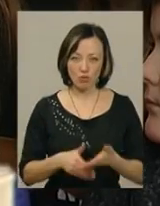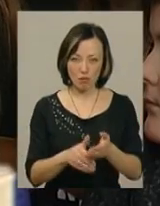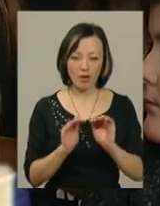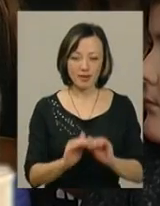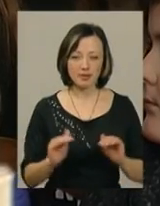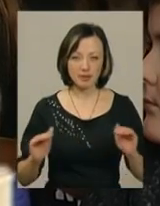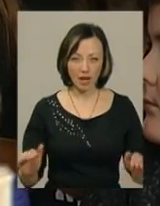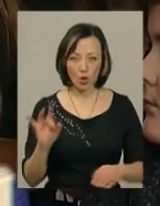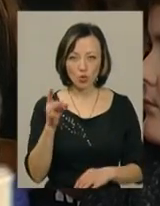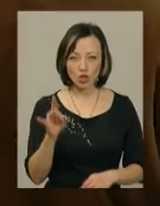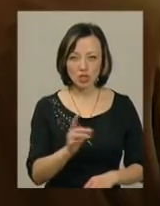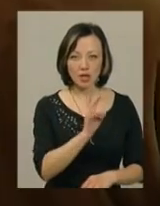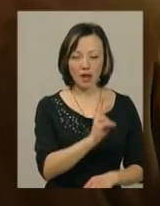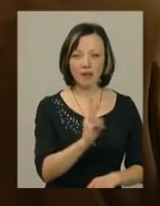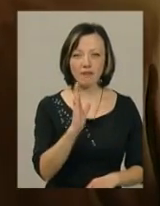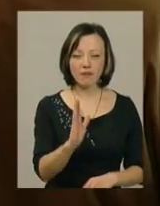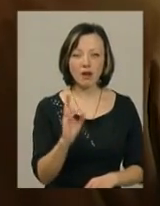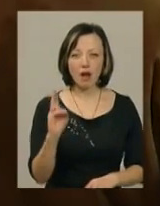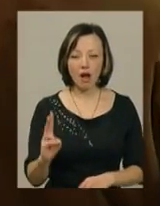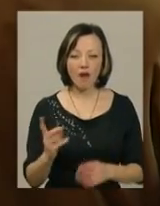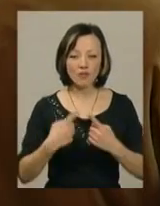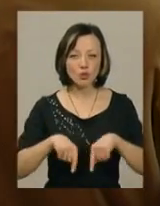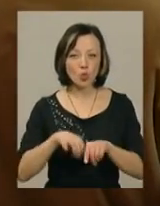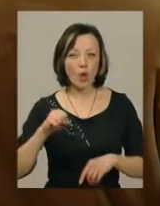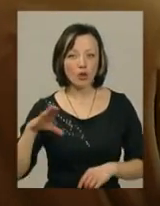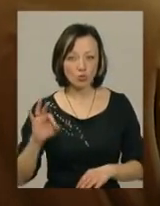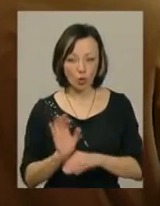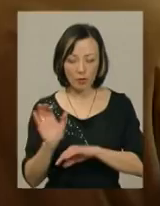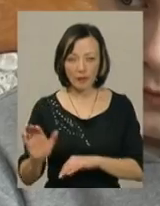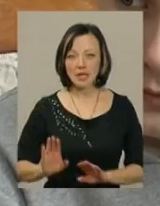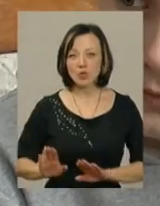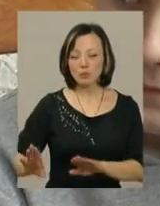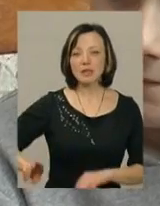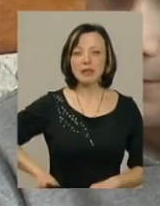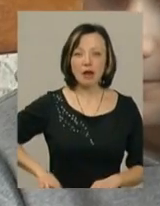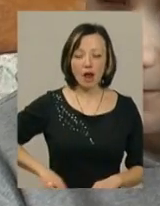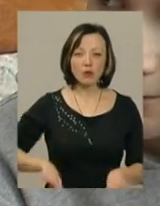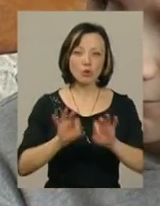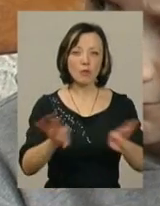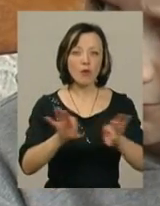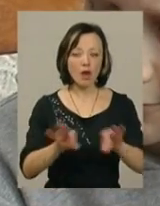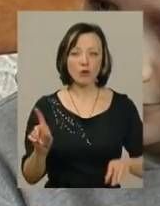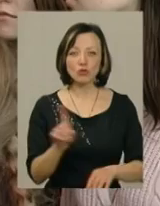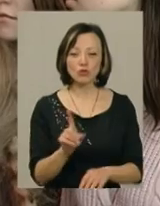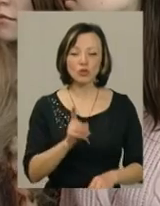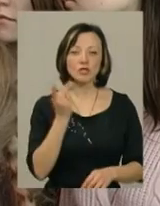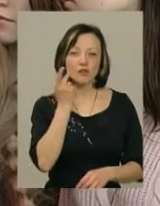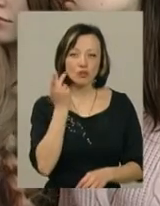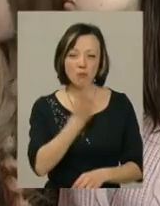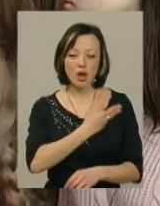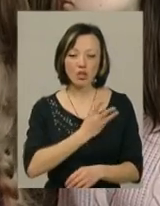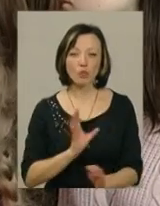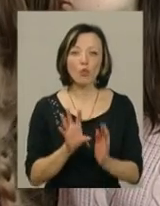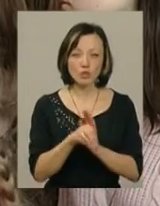Ружичнянського навчально-виховного комплексу в зону антитерористичної операції. Заступник директора Олена Лазаревич каже, щоразу охочих долучитися